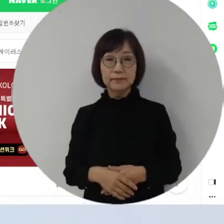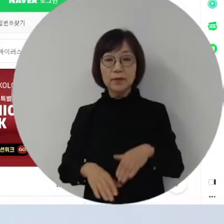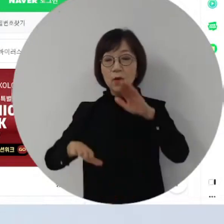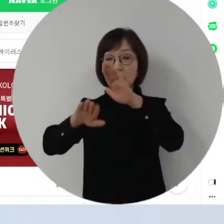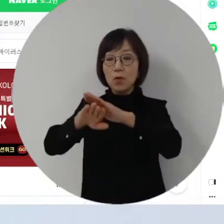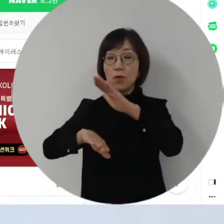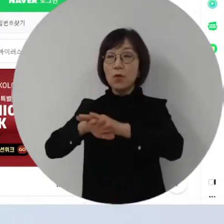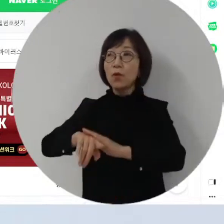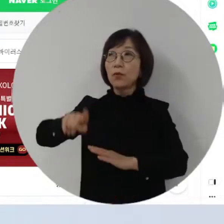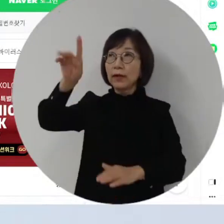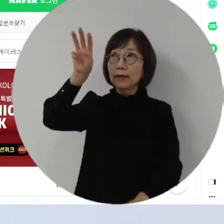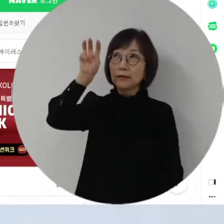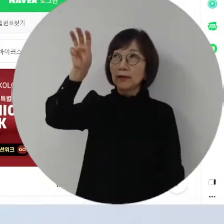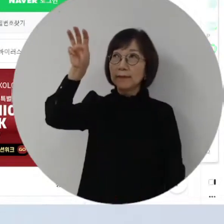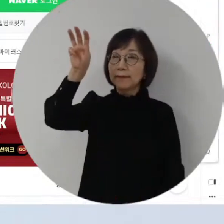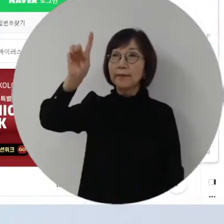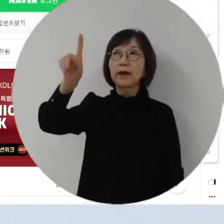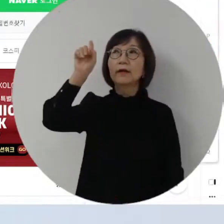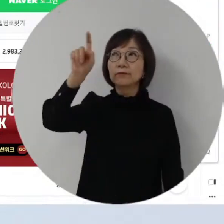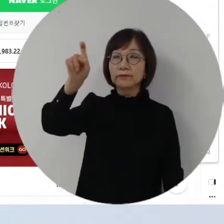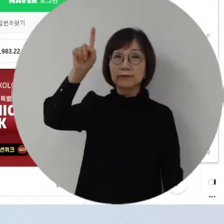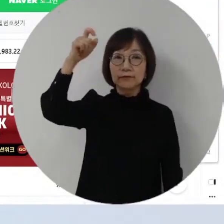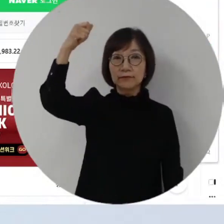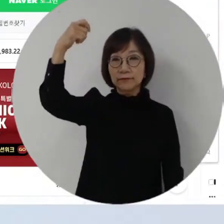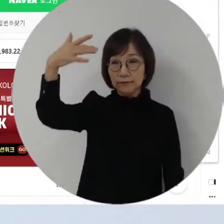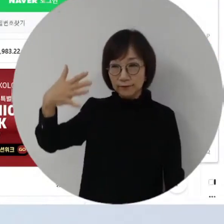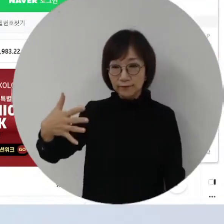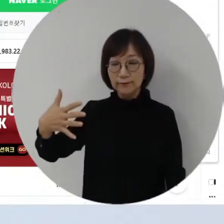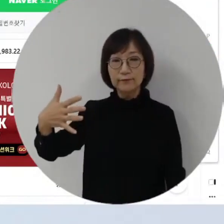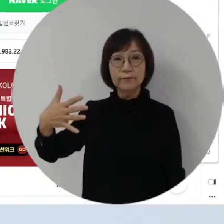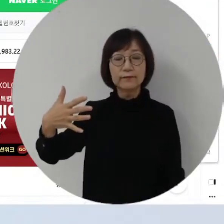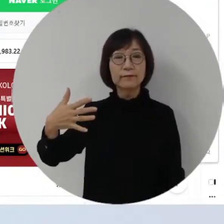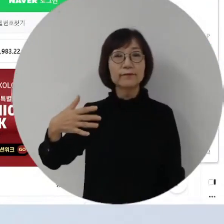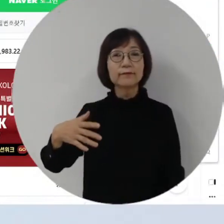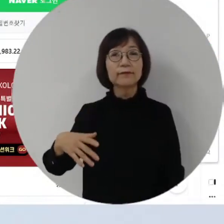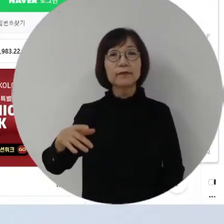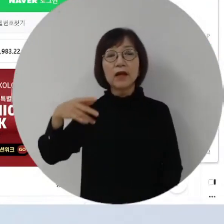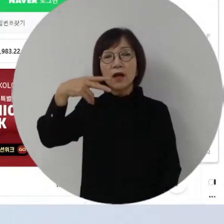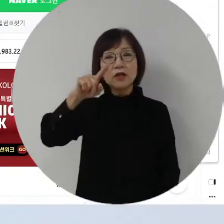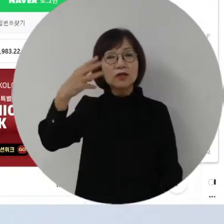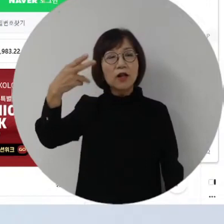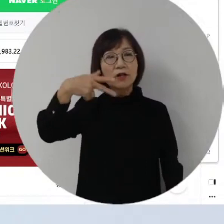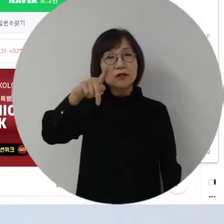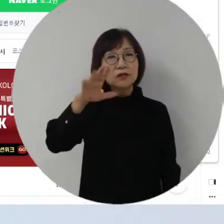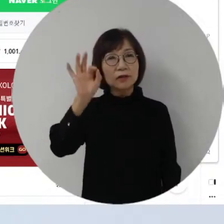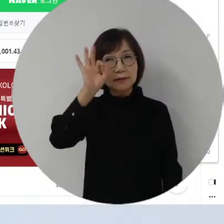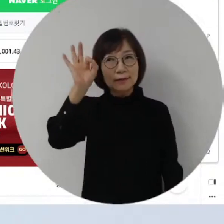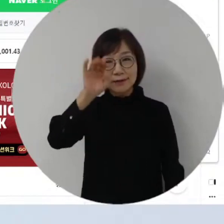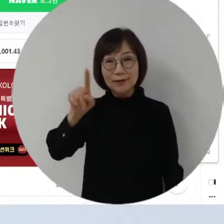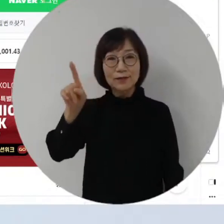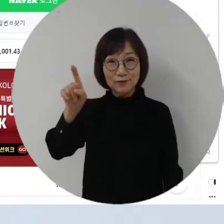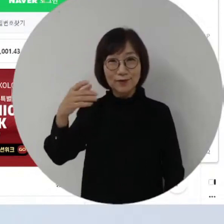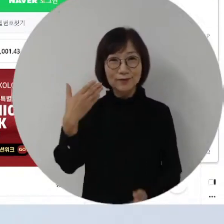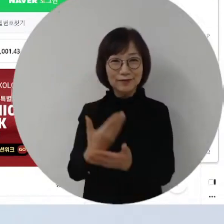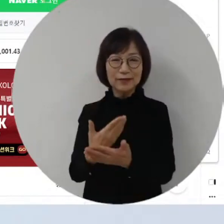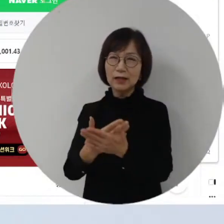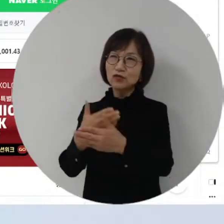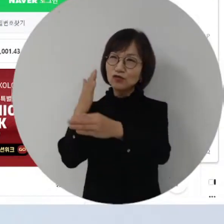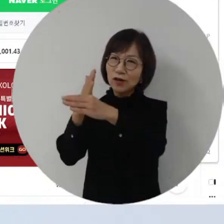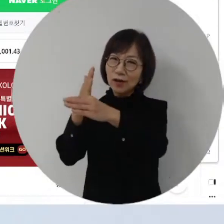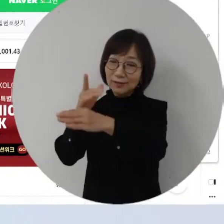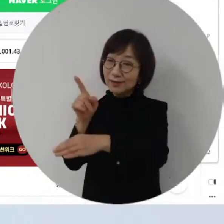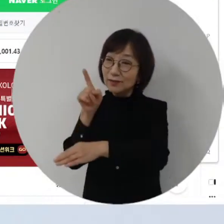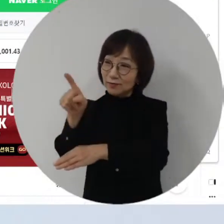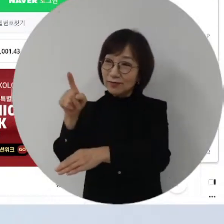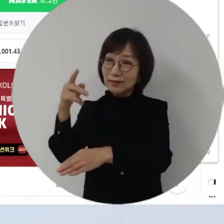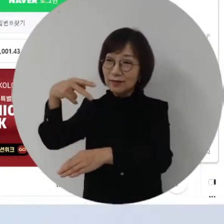오른쪽 상단에 점점점 메뉴를 클릭을 해서 얘도 설정 들어가 줍니다. 중간쯤에 있네요.